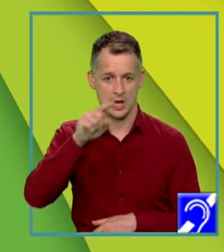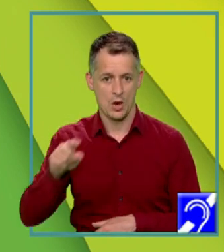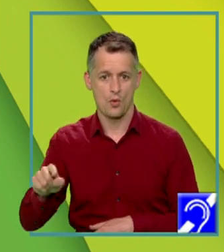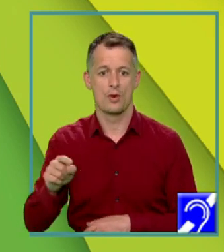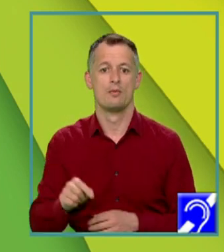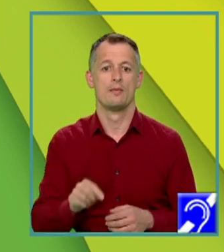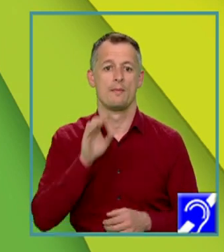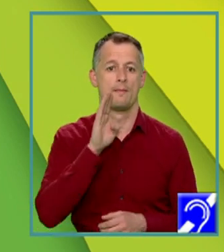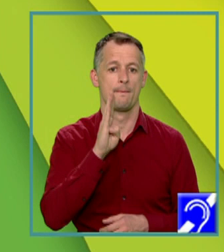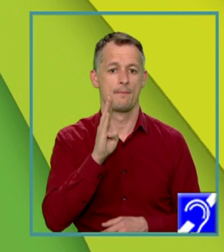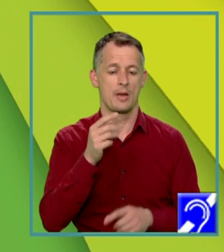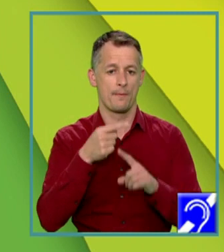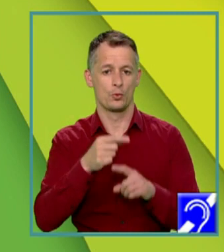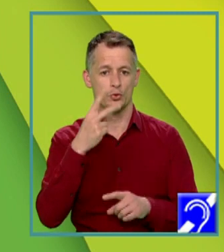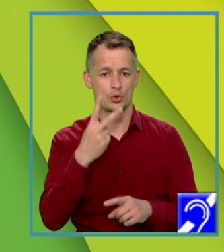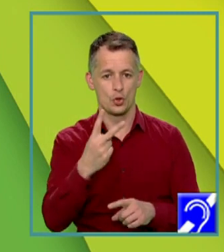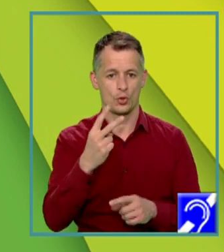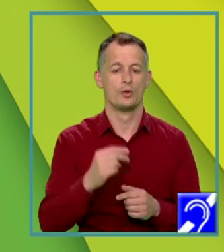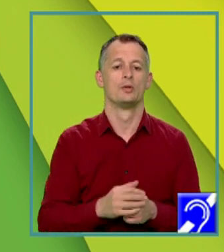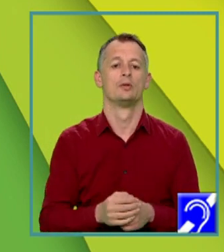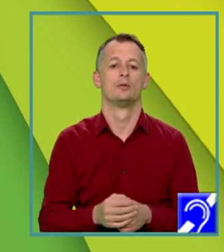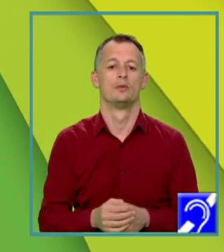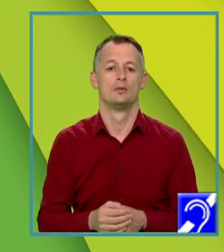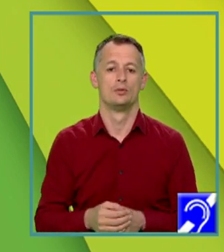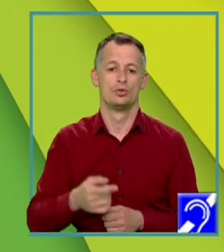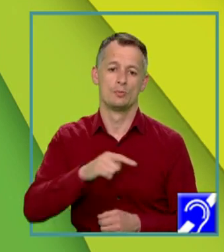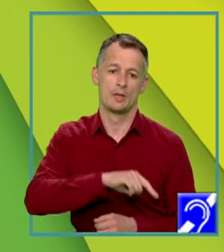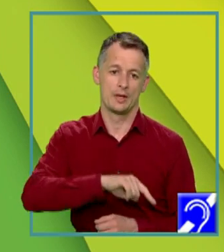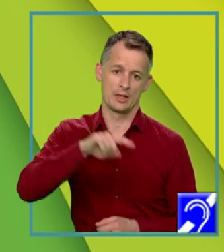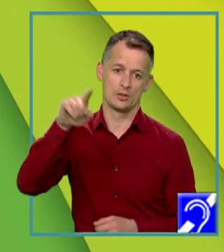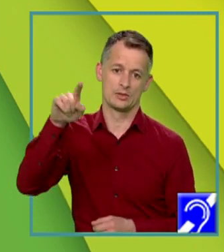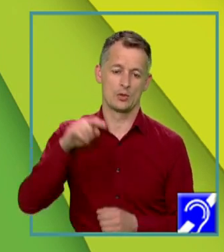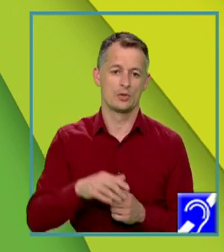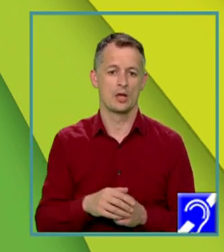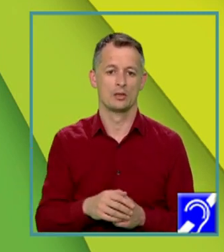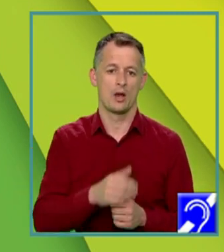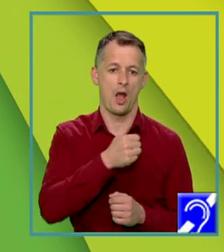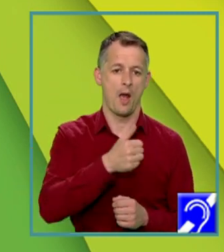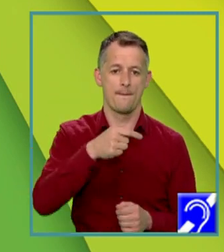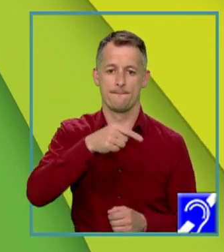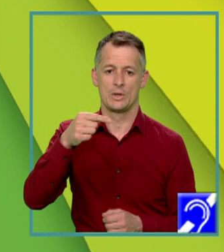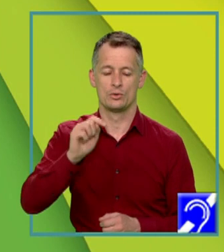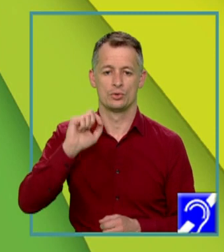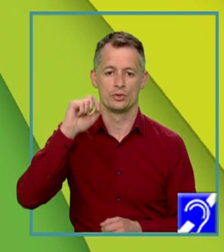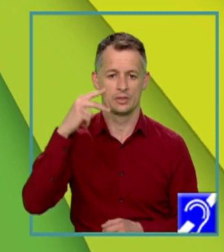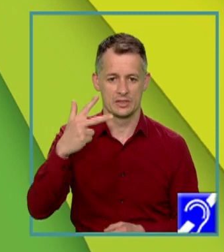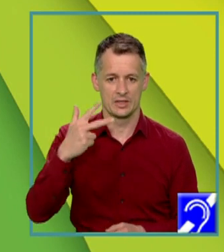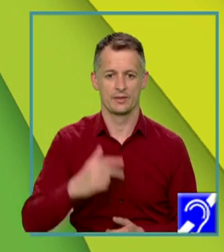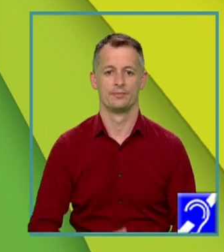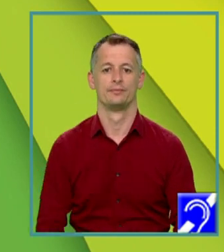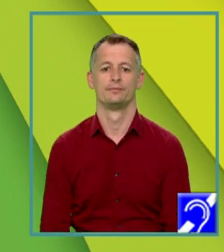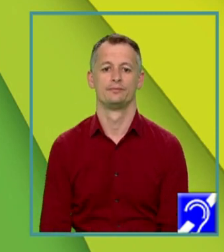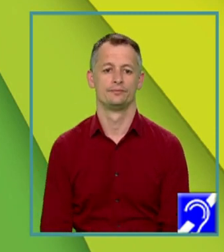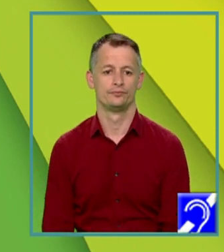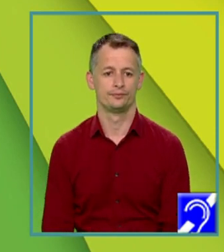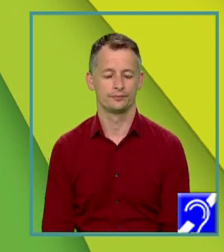principală elementele egal cu b plus 2 și pe diagonala secundară elementele egal cu a